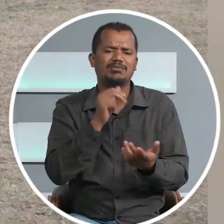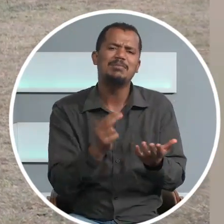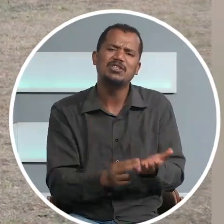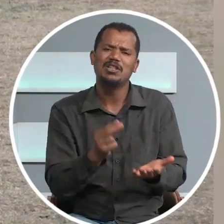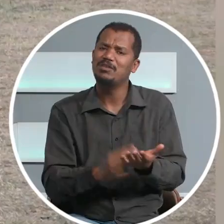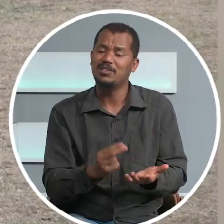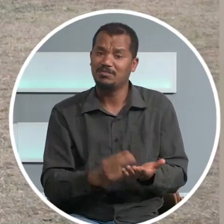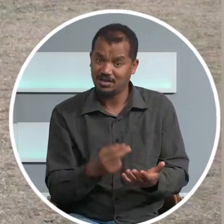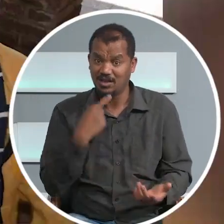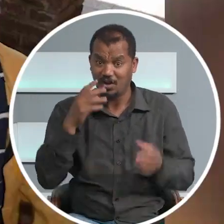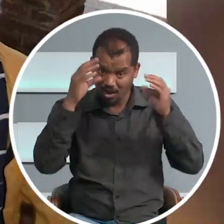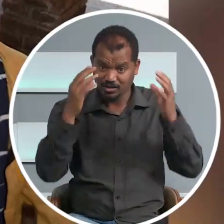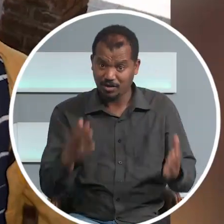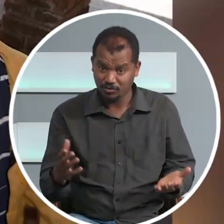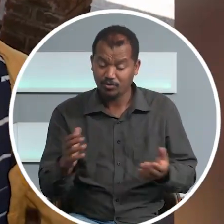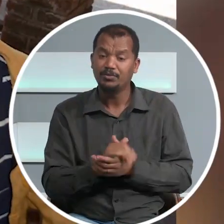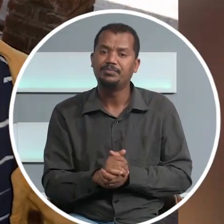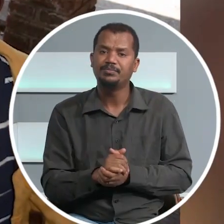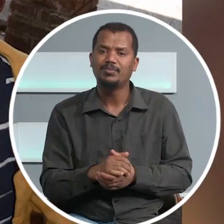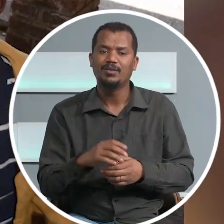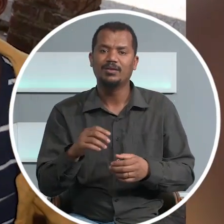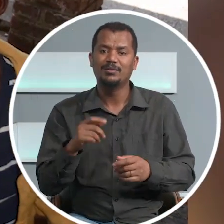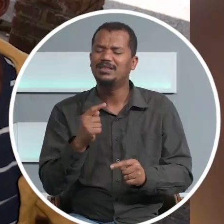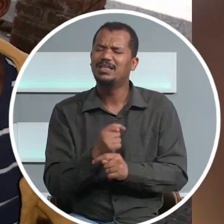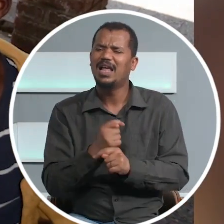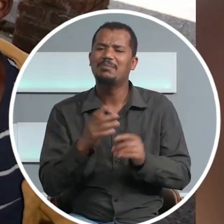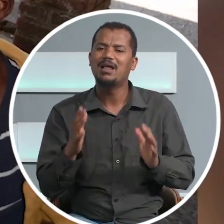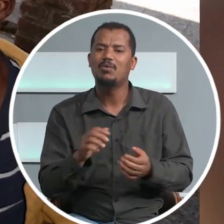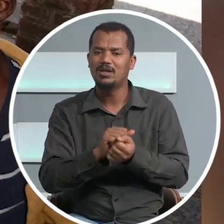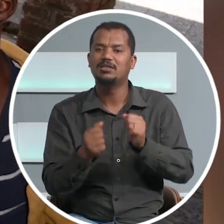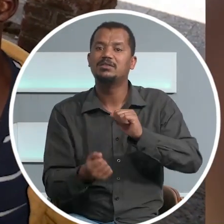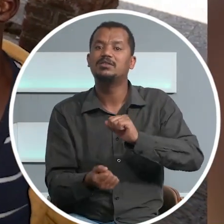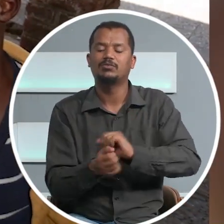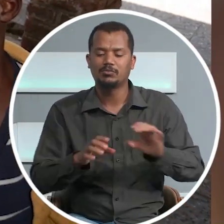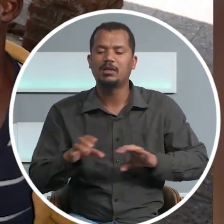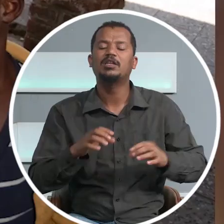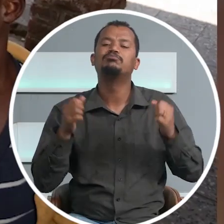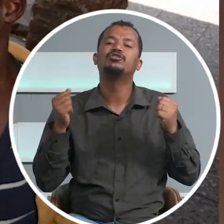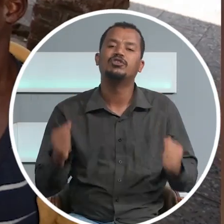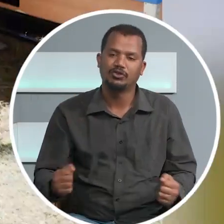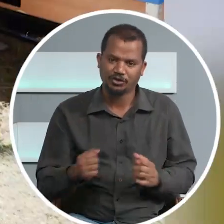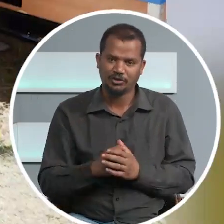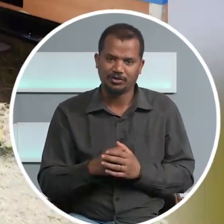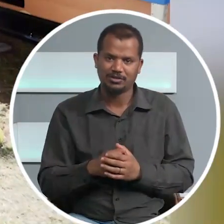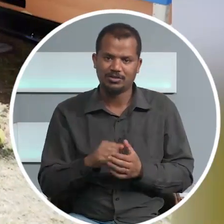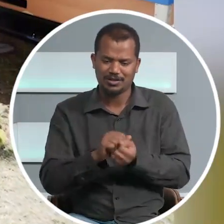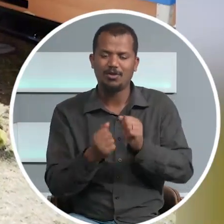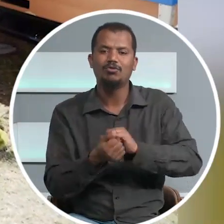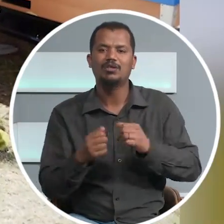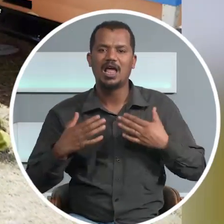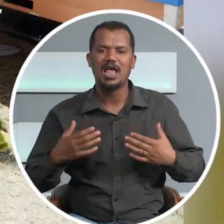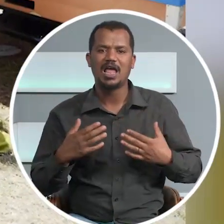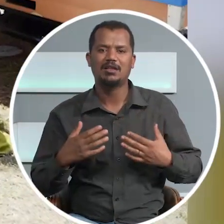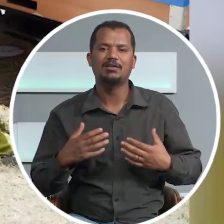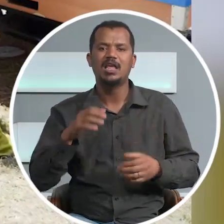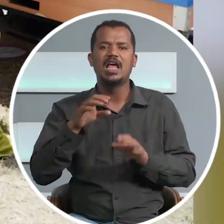አልሳካላችሁም የበጀት ነገር ምናምን ይላሉ እዛም አስተማሪዎች የምናሳይ ፕራክቲካሊ እንዲለወጡ ማድረግ እንችል ሪሃብቴሽን ምንድነው